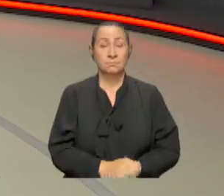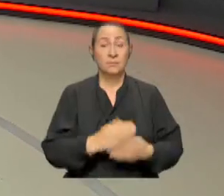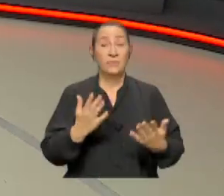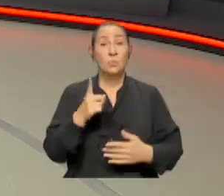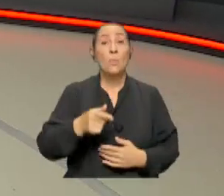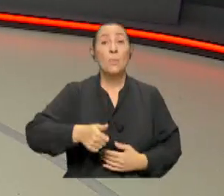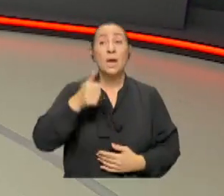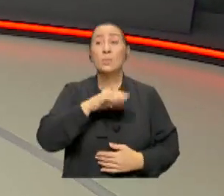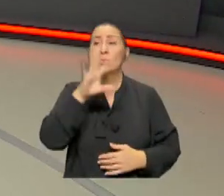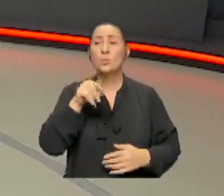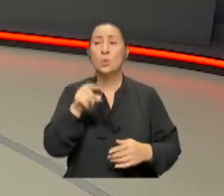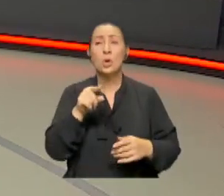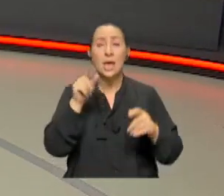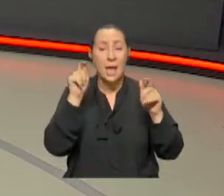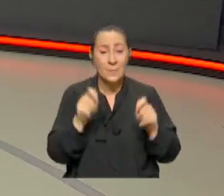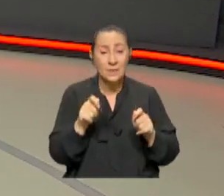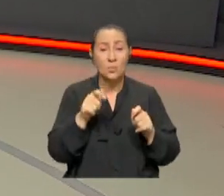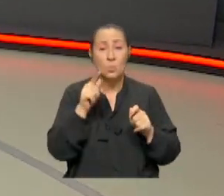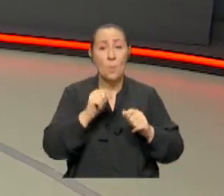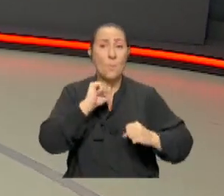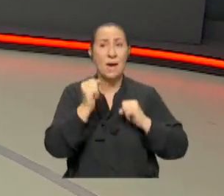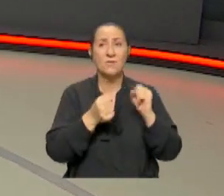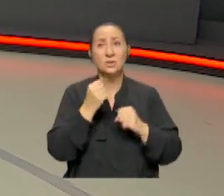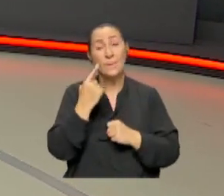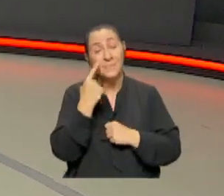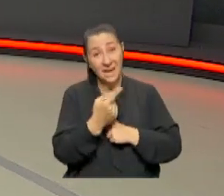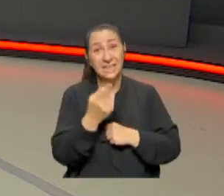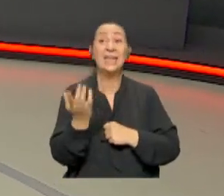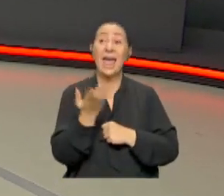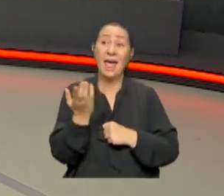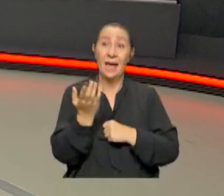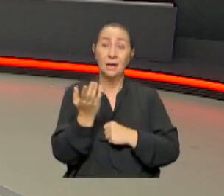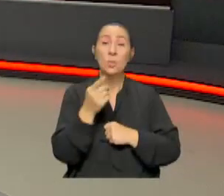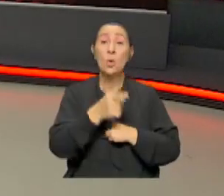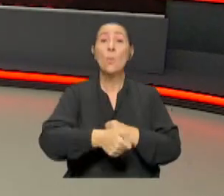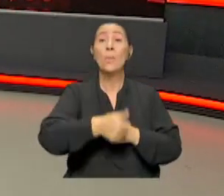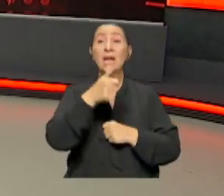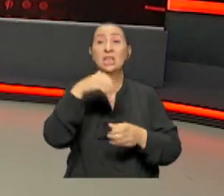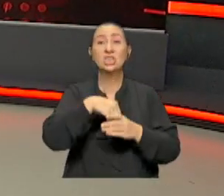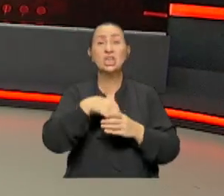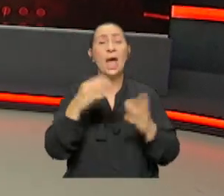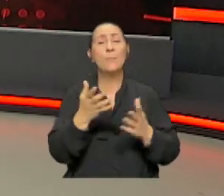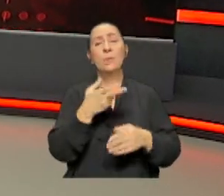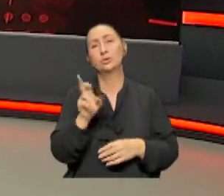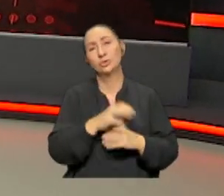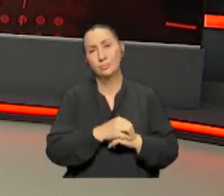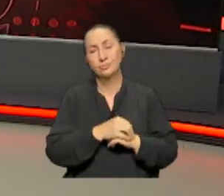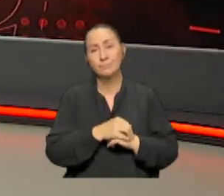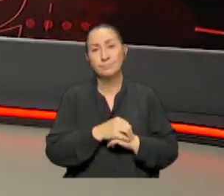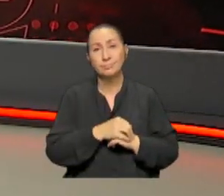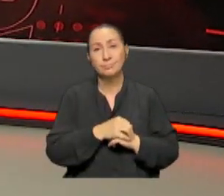Efendim bu bakanlığın da bütün bu uygulamalara, bu performansa bakılırsa eğer bu bakanlığın da içi epeydir boş.